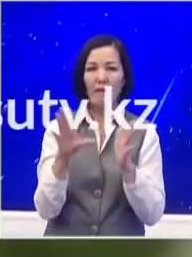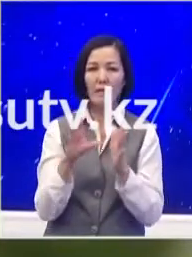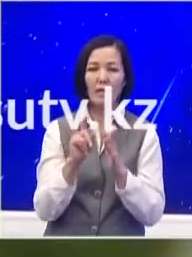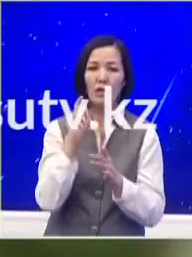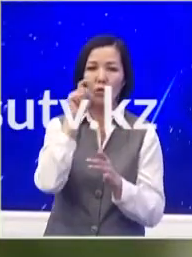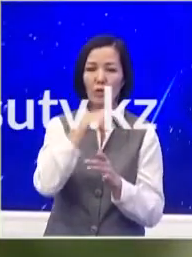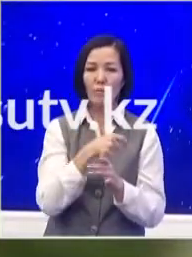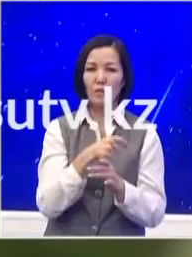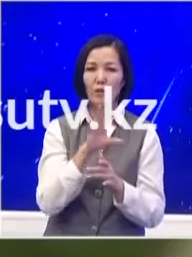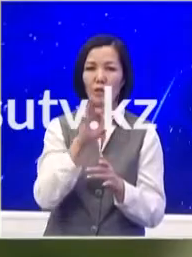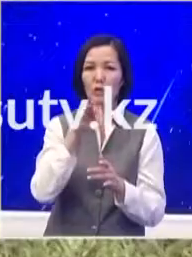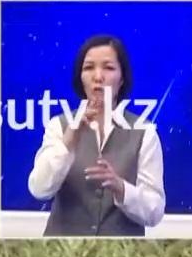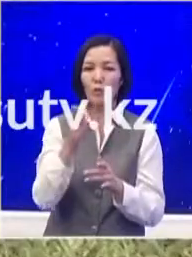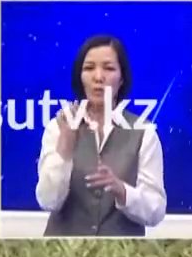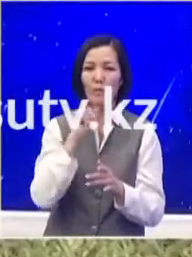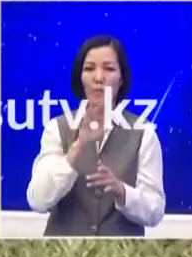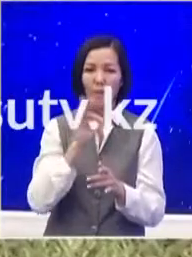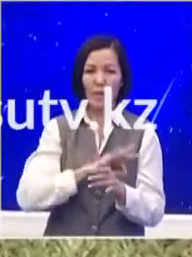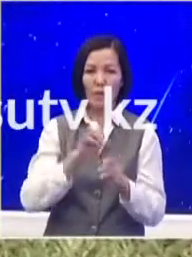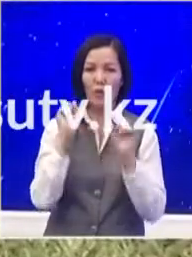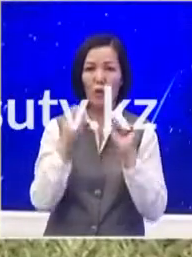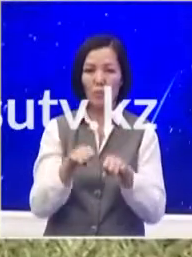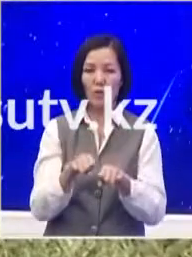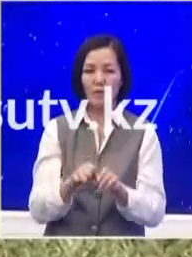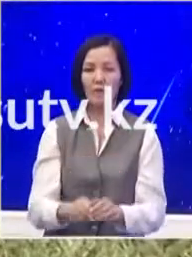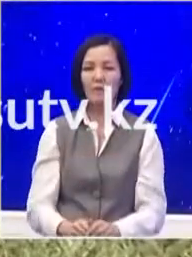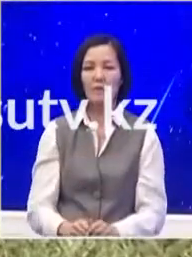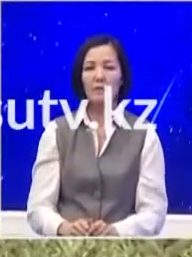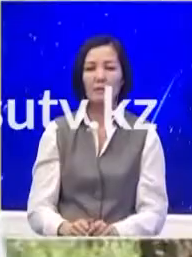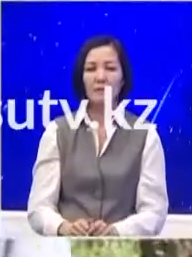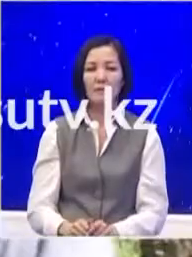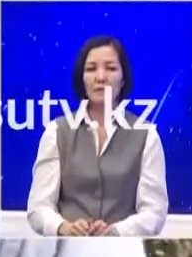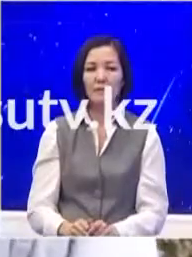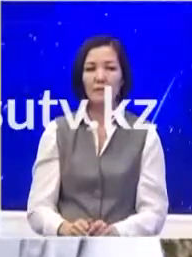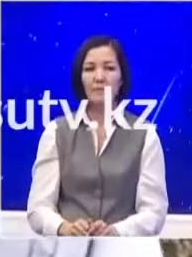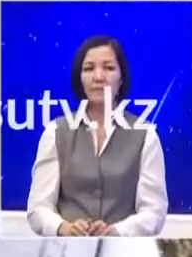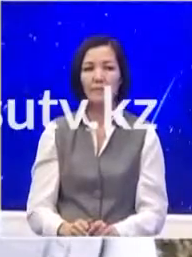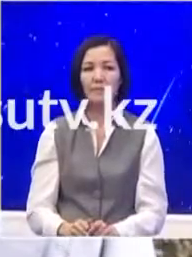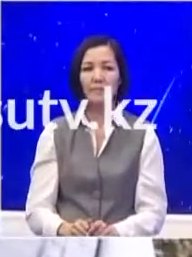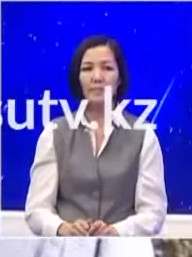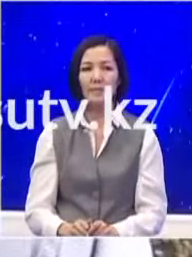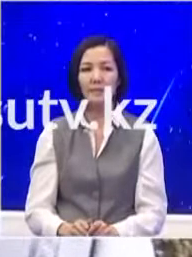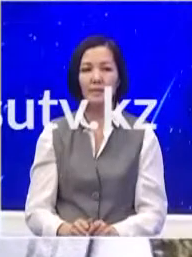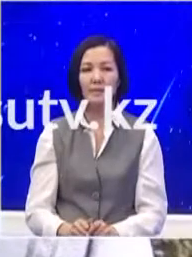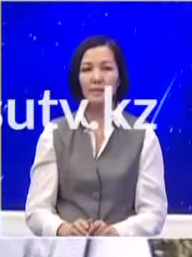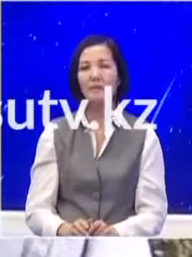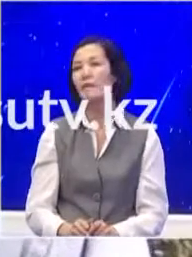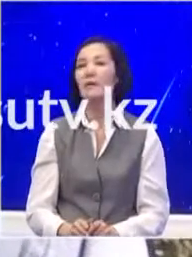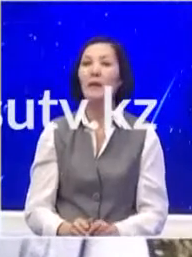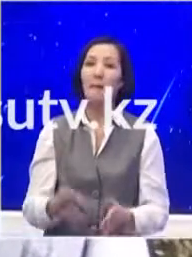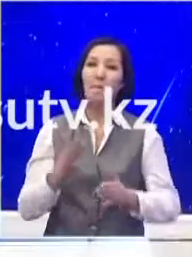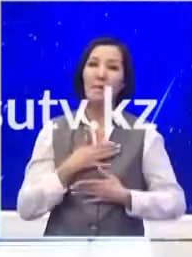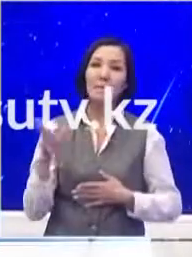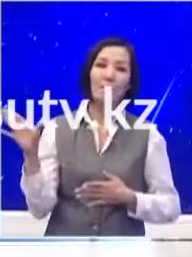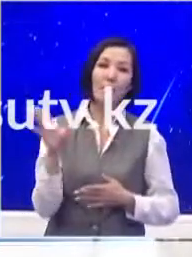сорттарды жасауға пайдалануға болады, дейді институт ғалымдары. Томопомологический сад нам нужен. Біз